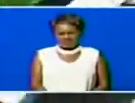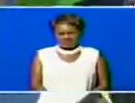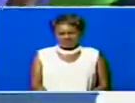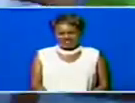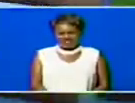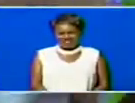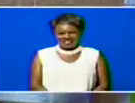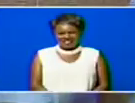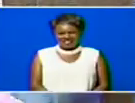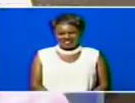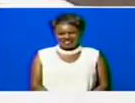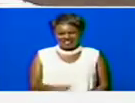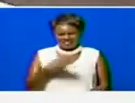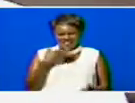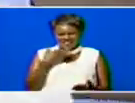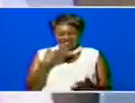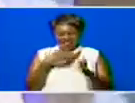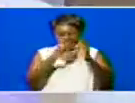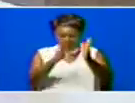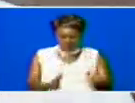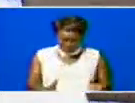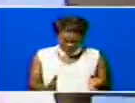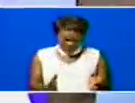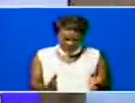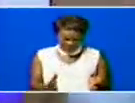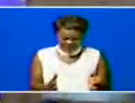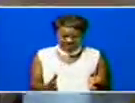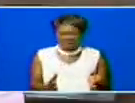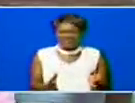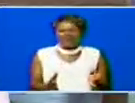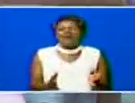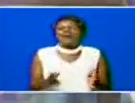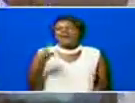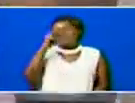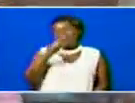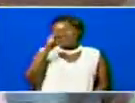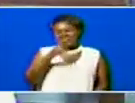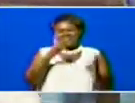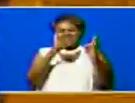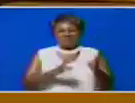Sigumbe ya Yesu sigumbe Mirindimo.